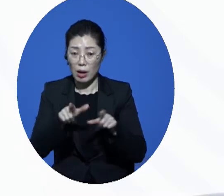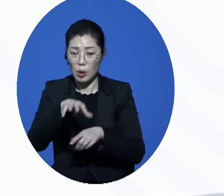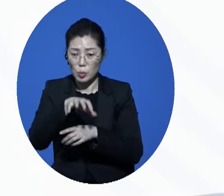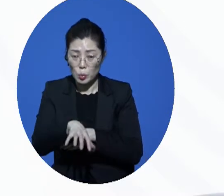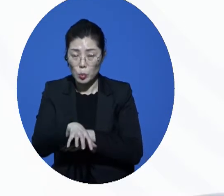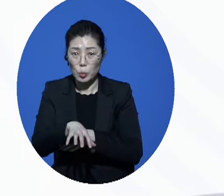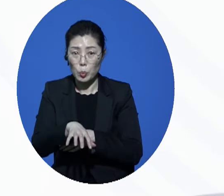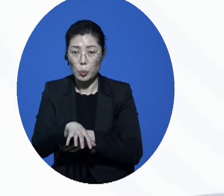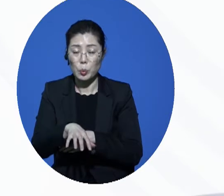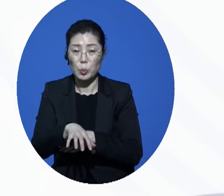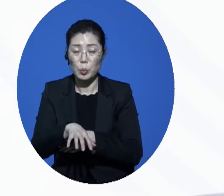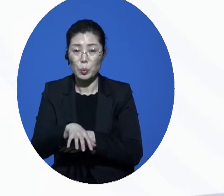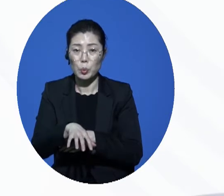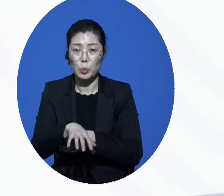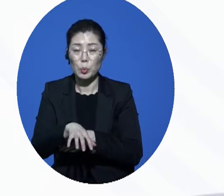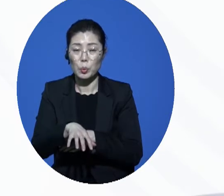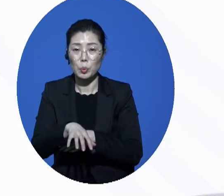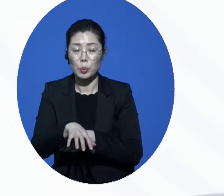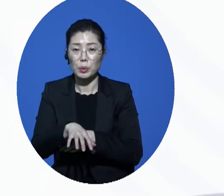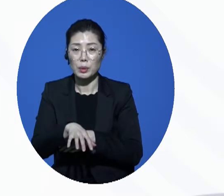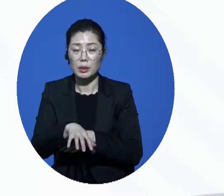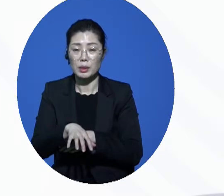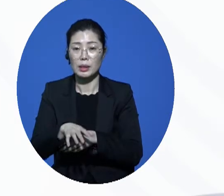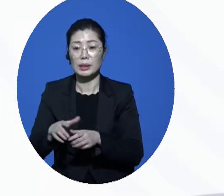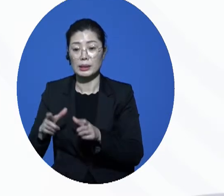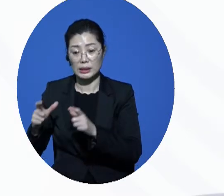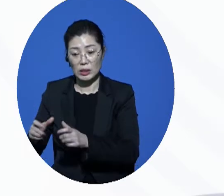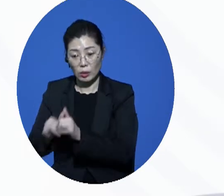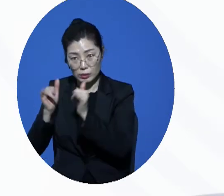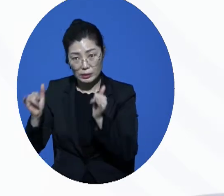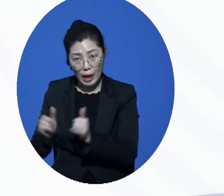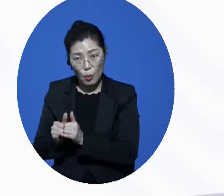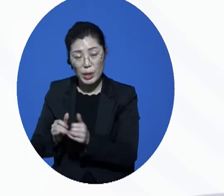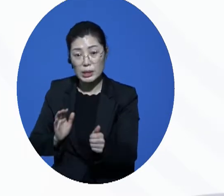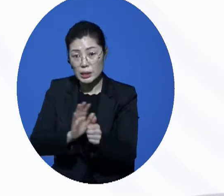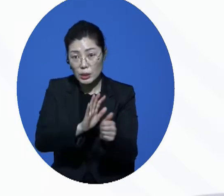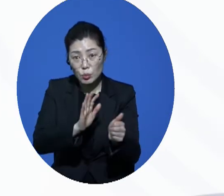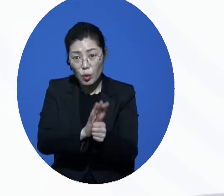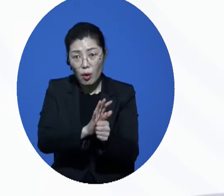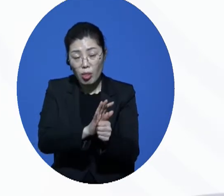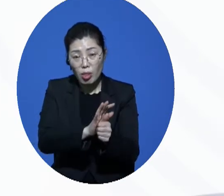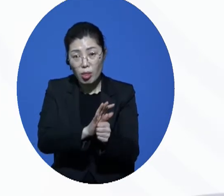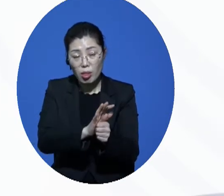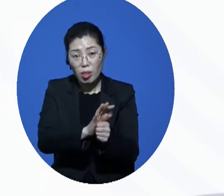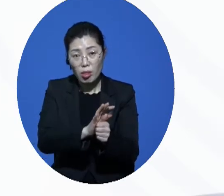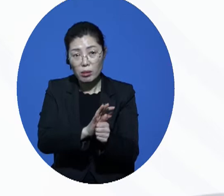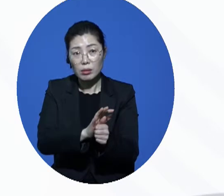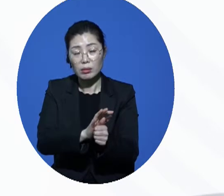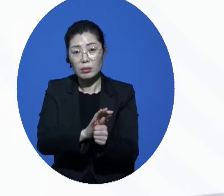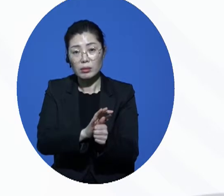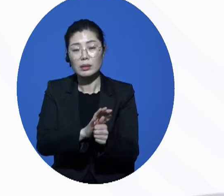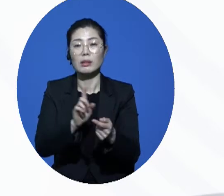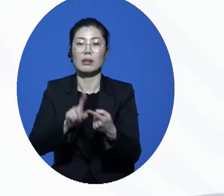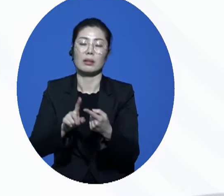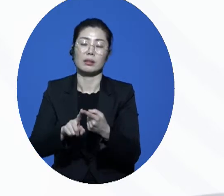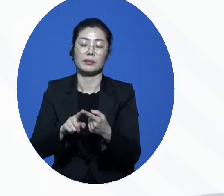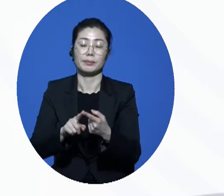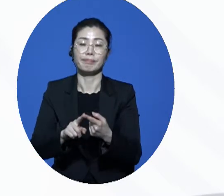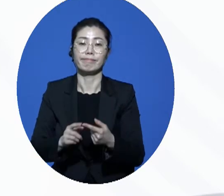수가 있겠습니다. 이것이 지역사회 지원의 엄청난 치명적 붕괴의 하나의 사례로서 이제 말씀을 드리는